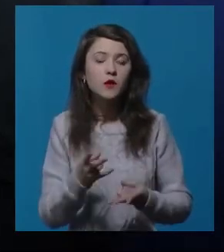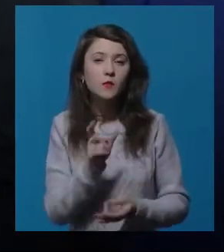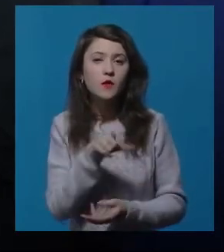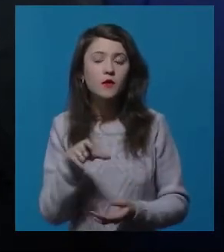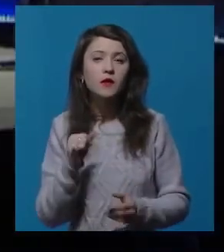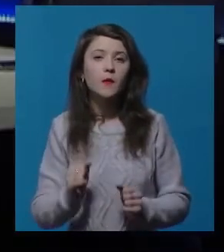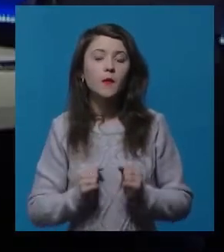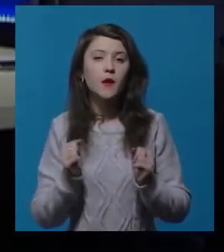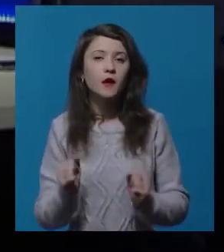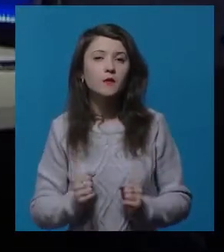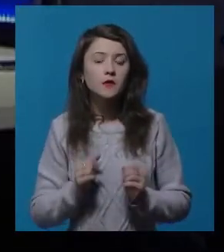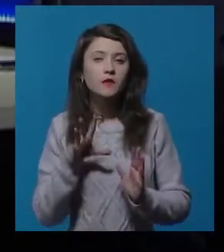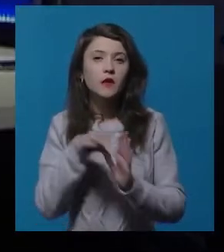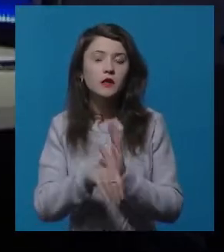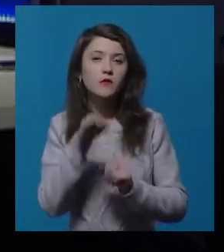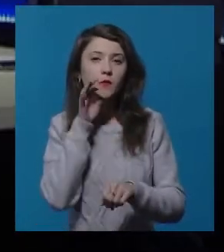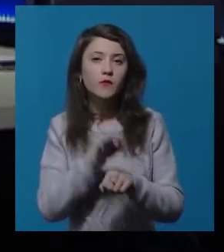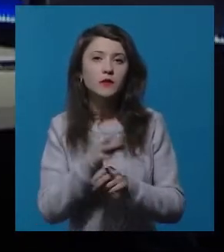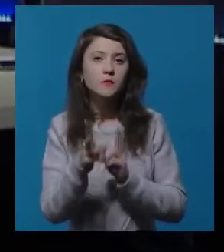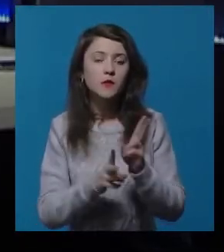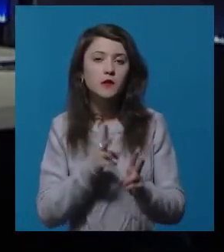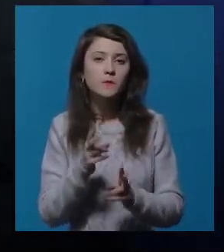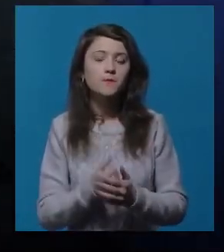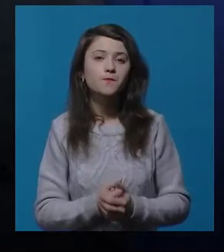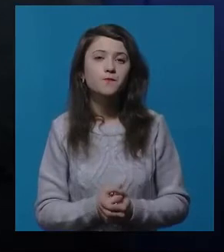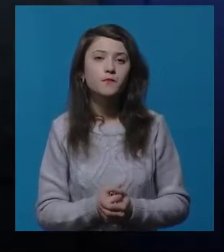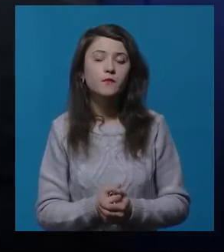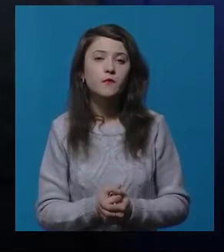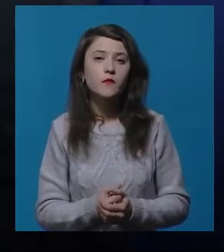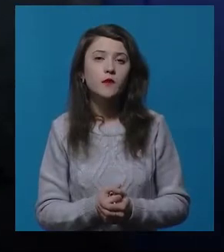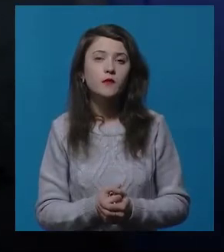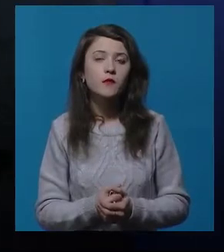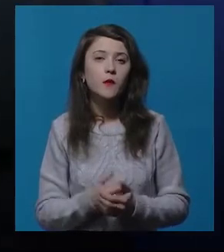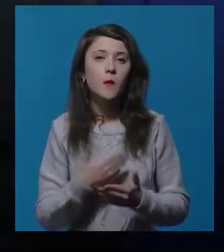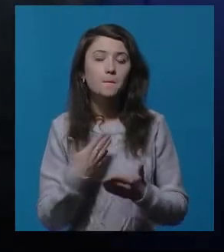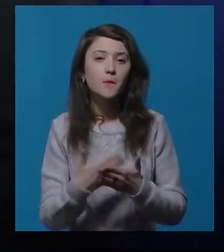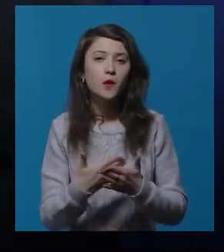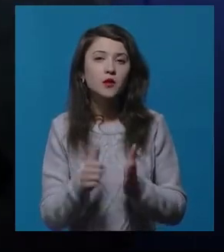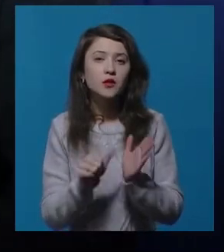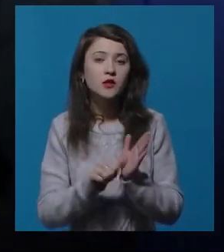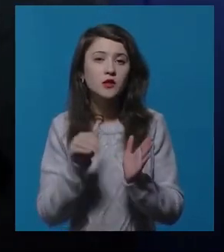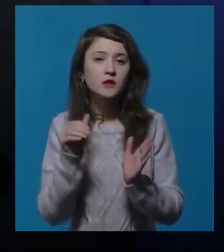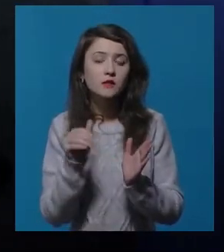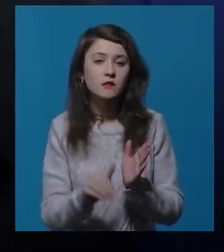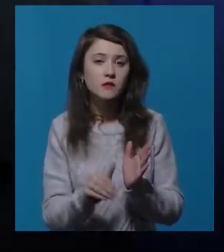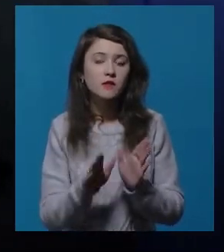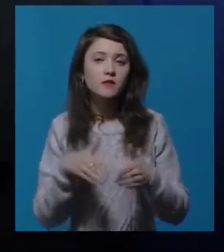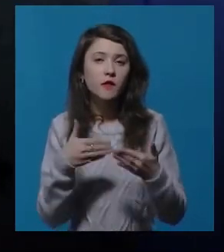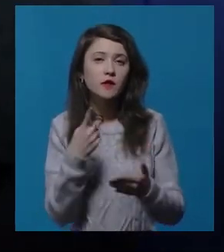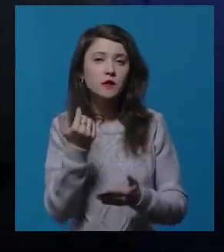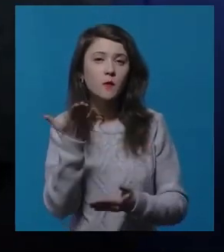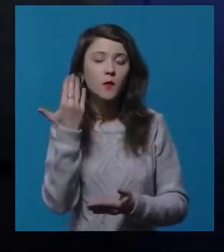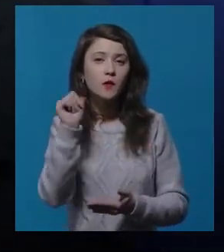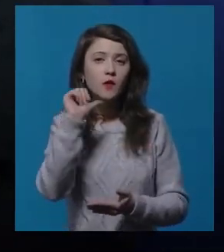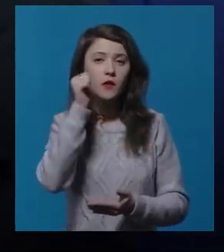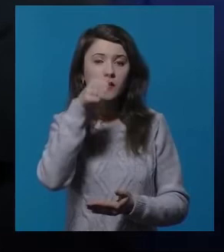намагаємося внести відповідні зміни. Пане Олександре, та понад 6 тисяч звернень та за рік, за минулий рік. Так.